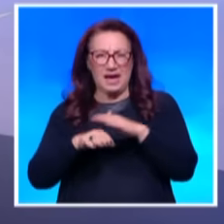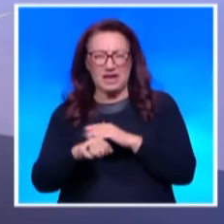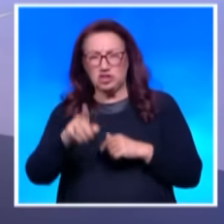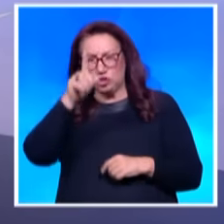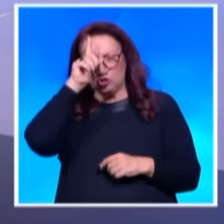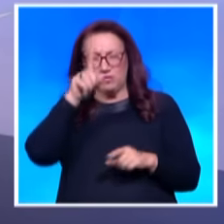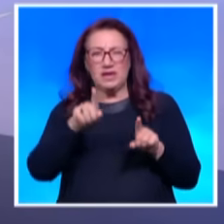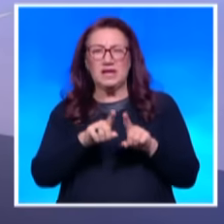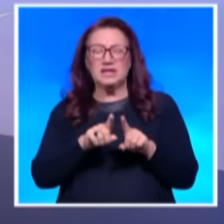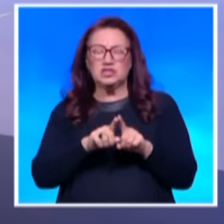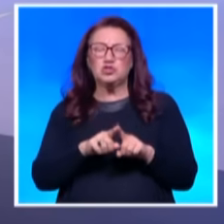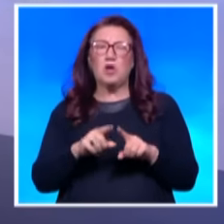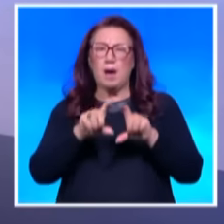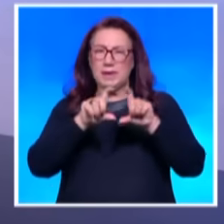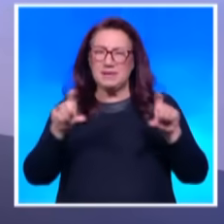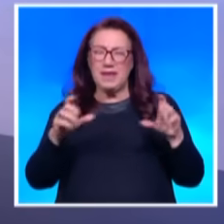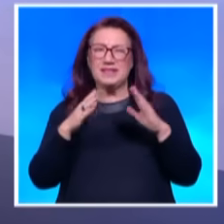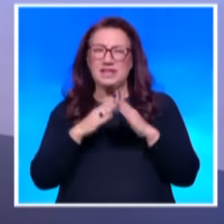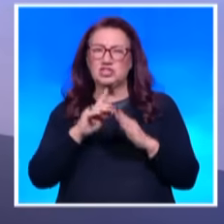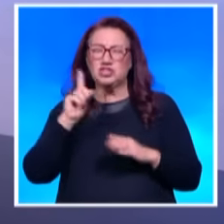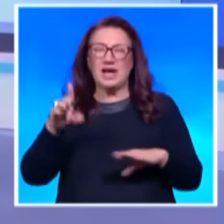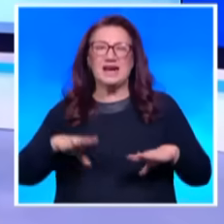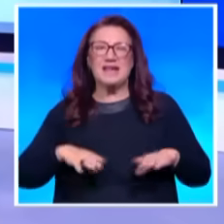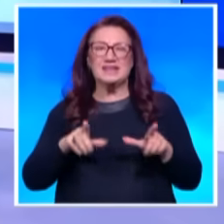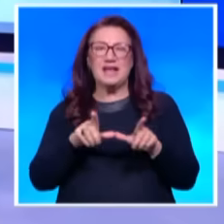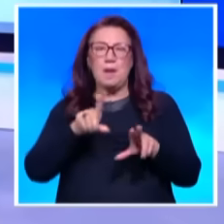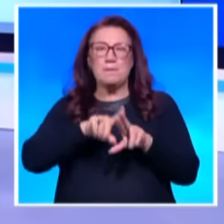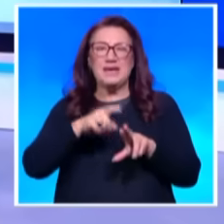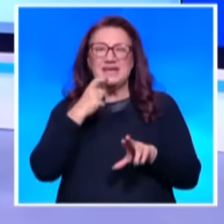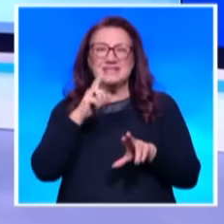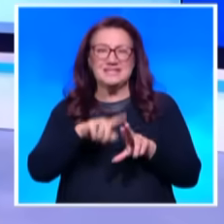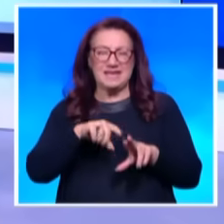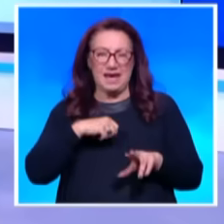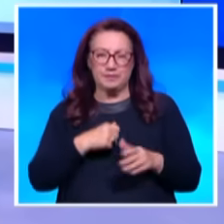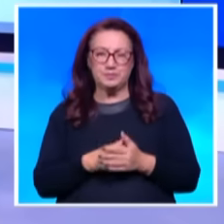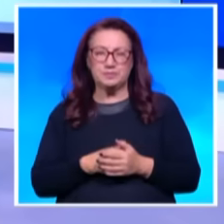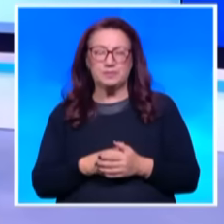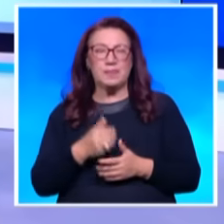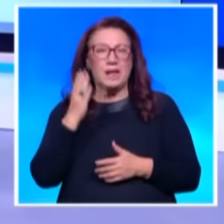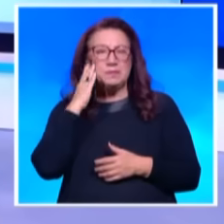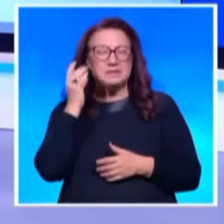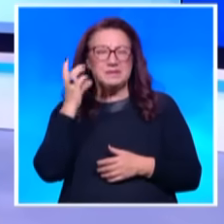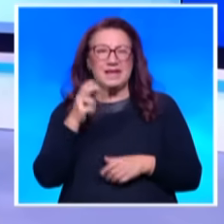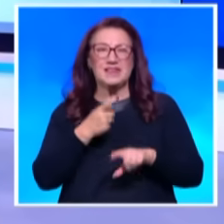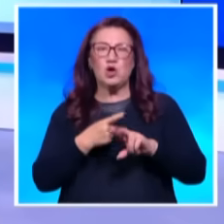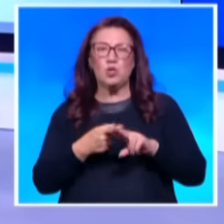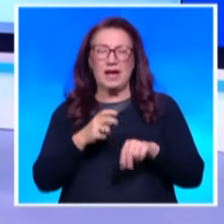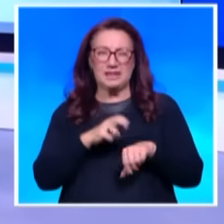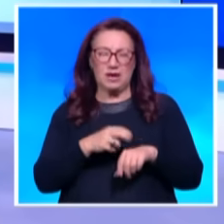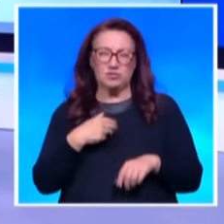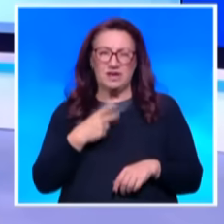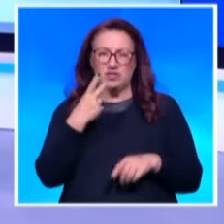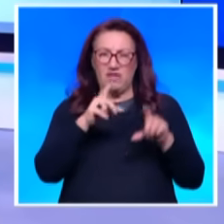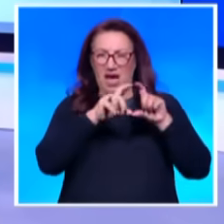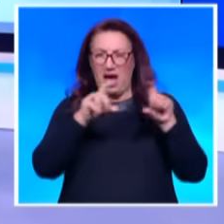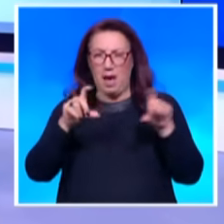на къща с двор в Мизия. Премиерът Николай Денков има два апартамента, два гаража и два